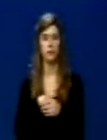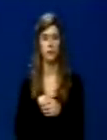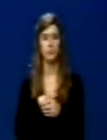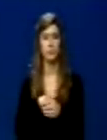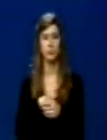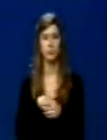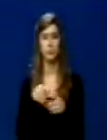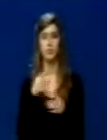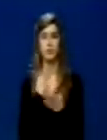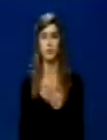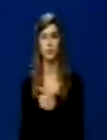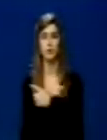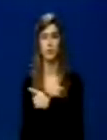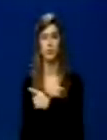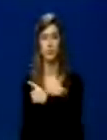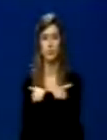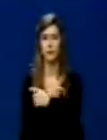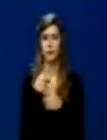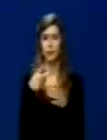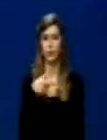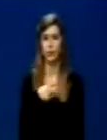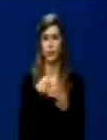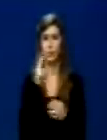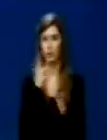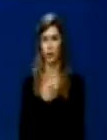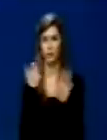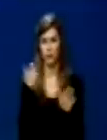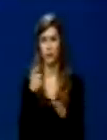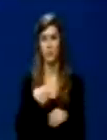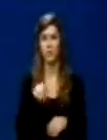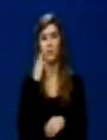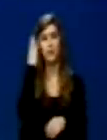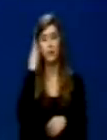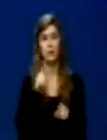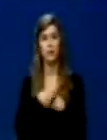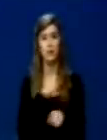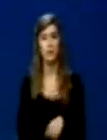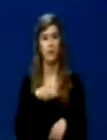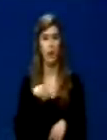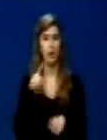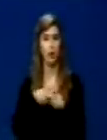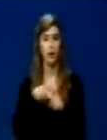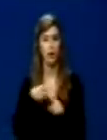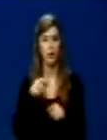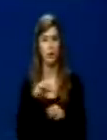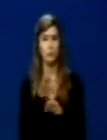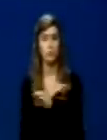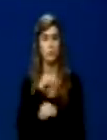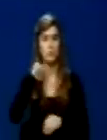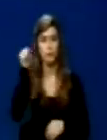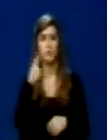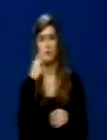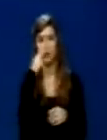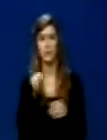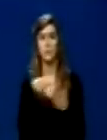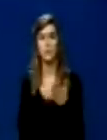është vrarë në vitin 2012, e që zyrtarisht është vlerësuar si vetvrasje, e që është shumë çuditërisht për këtë në raport të vlerësohet vetëm